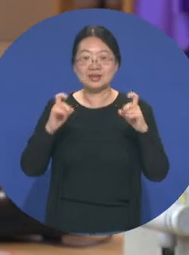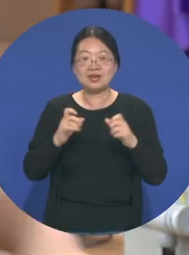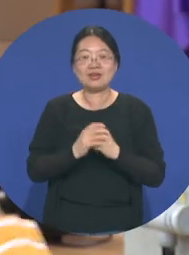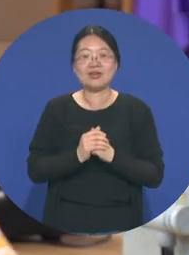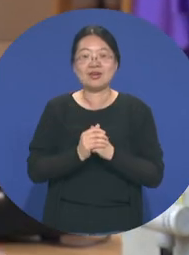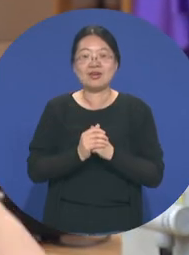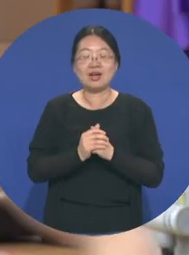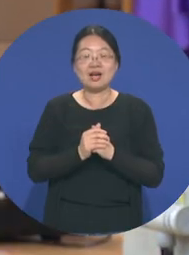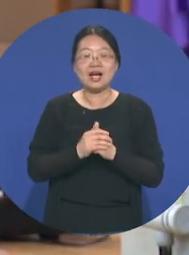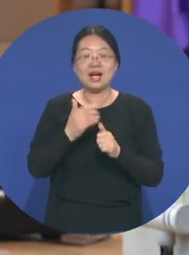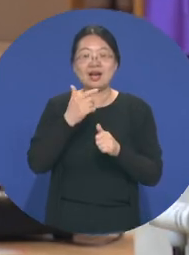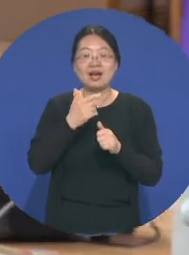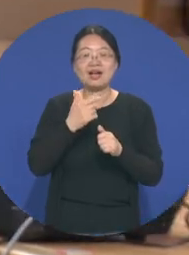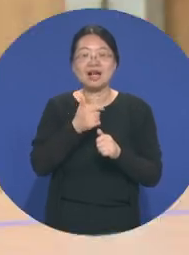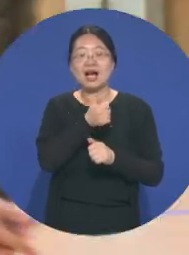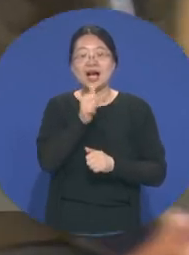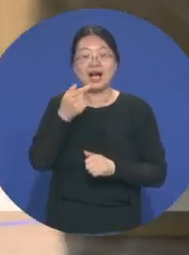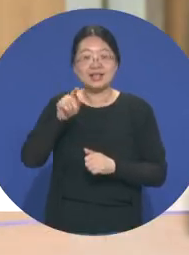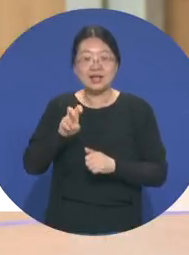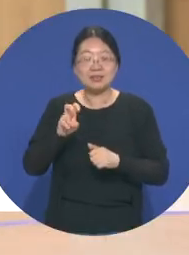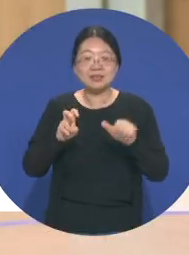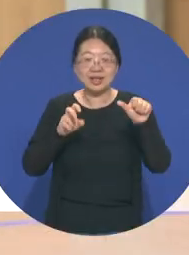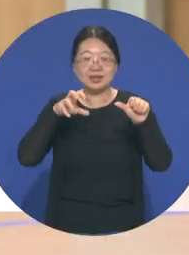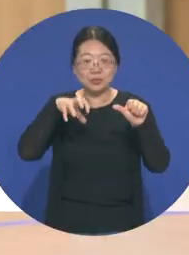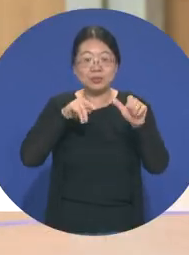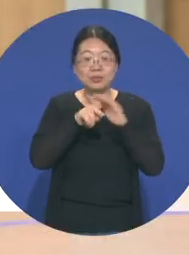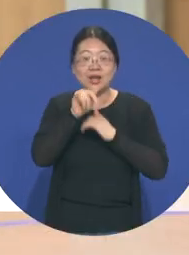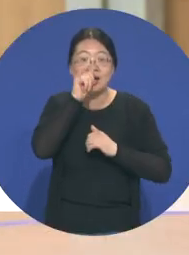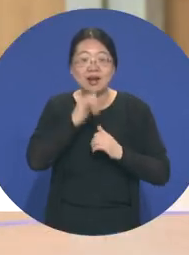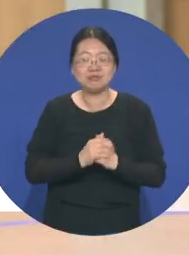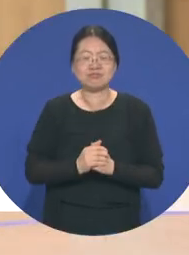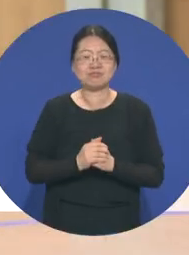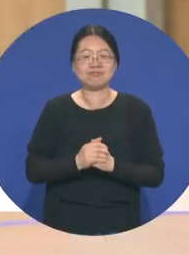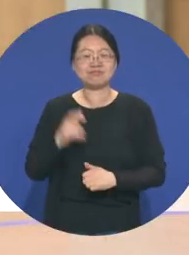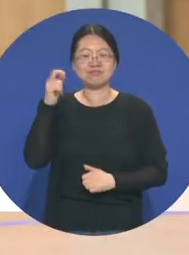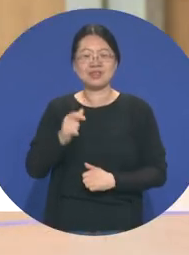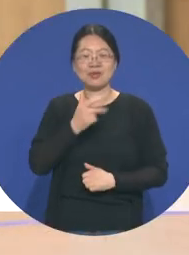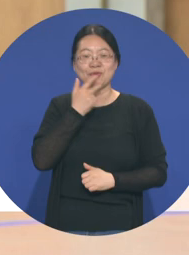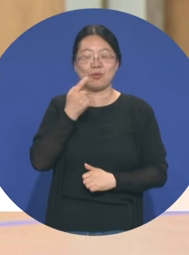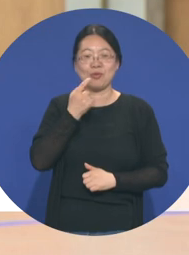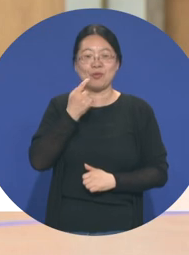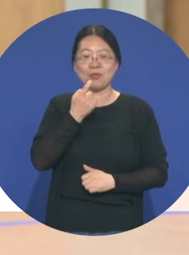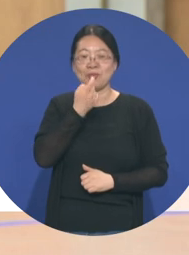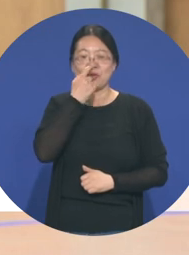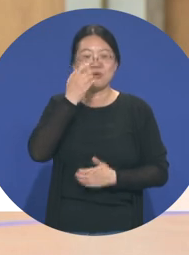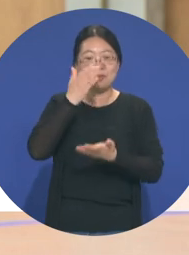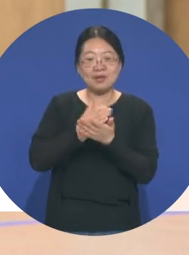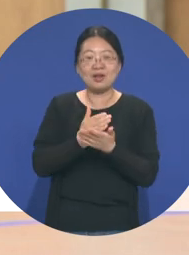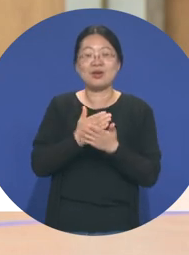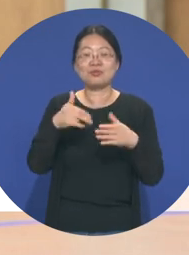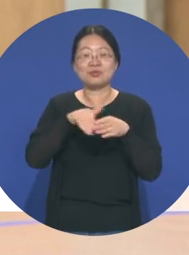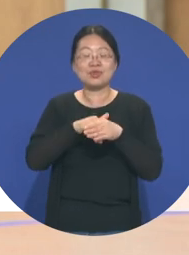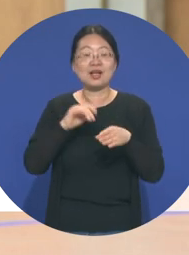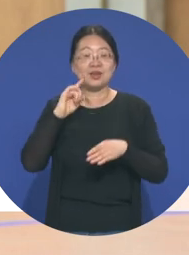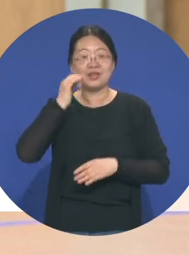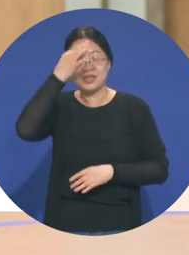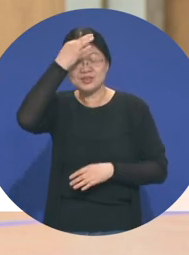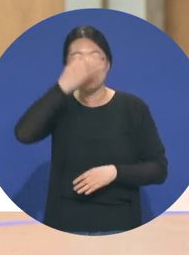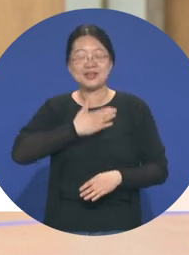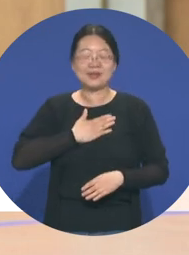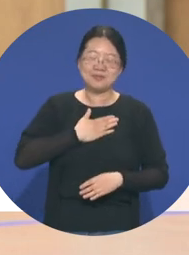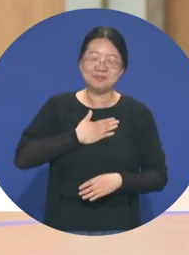5곳의 학교를 찾아갑니다. 간단한 그 영어 교육을 떠나서 문화라든지 예술 그리고